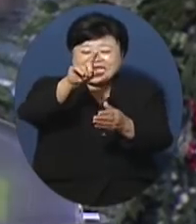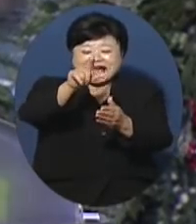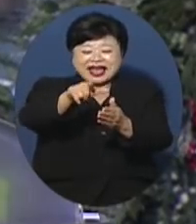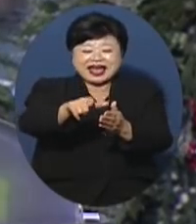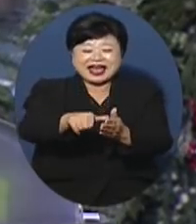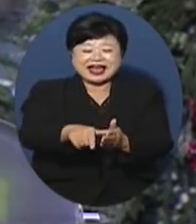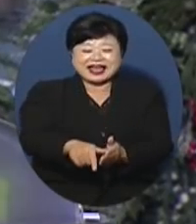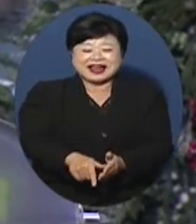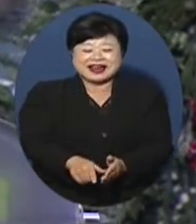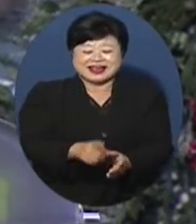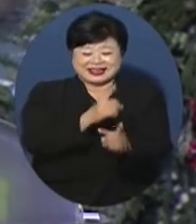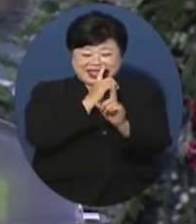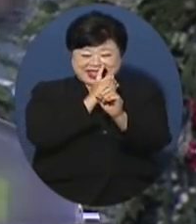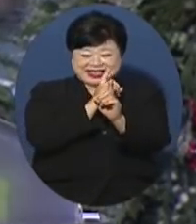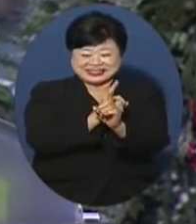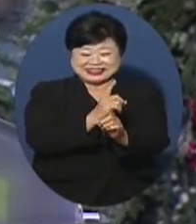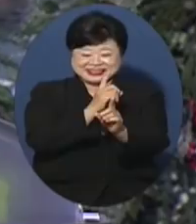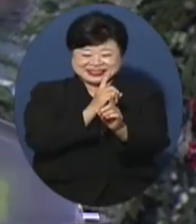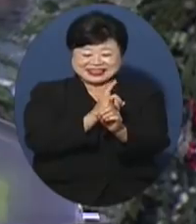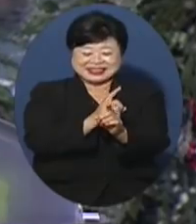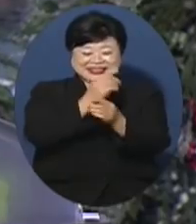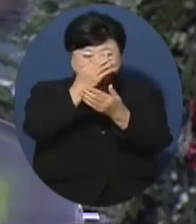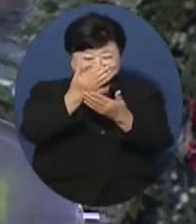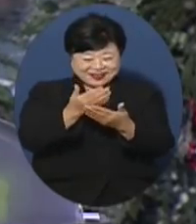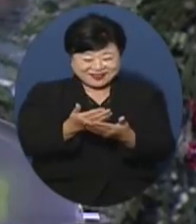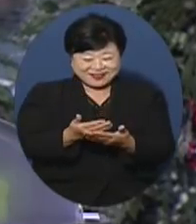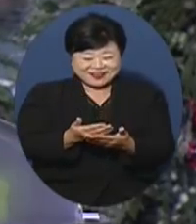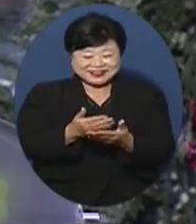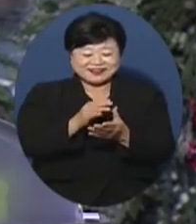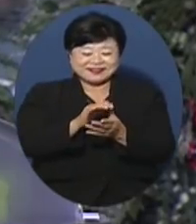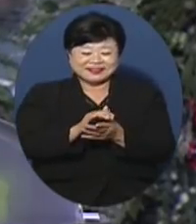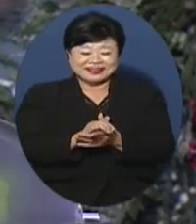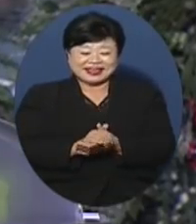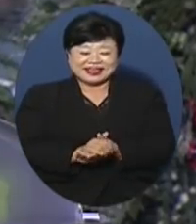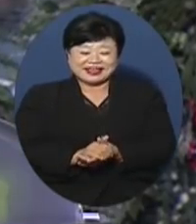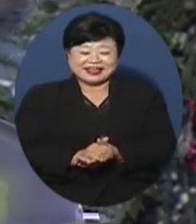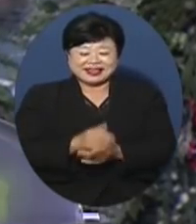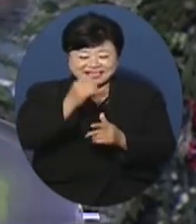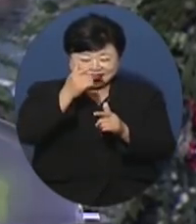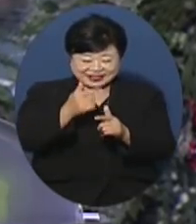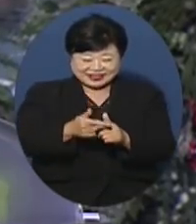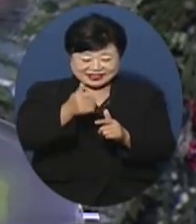이름으로 나갈 때 승리를 얻었네.